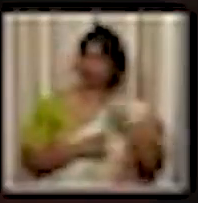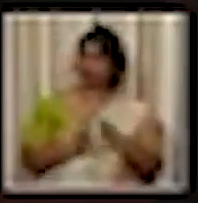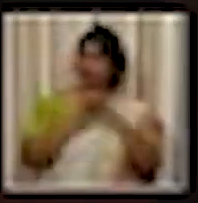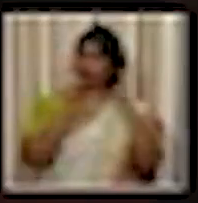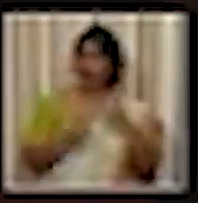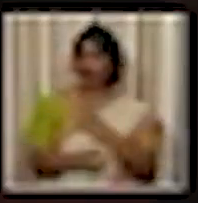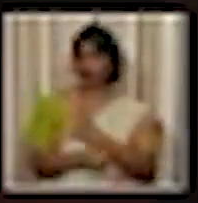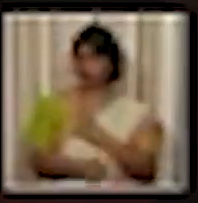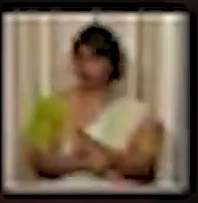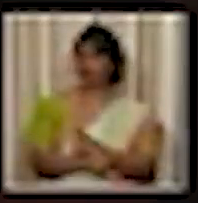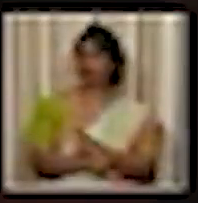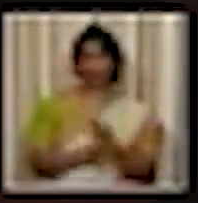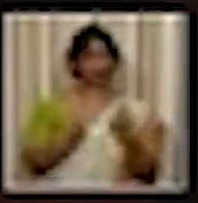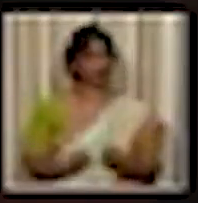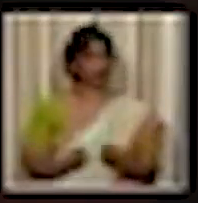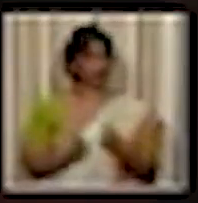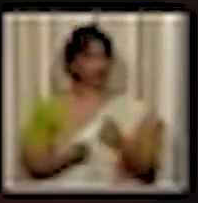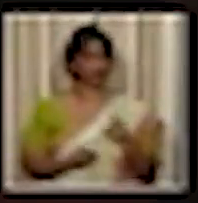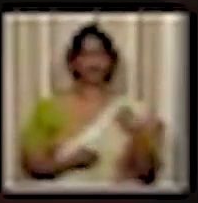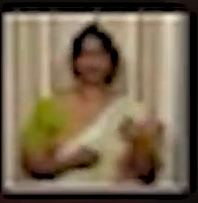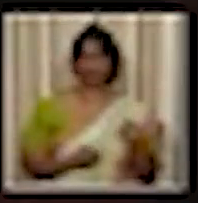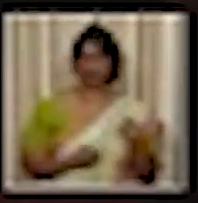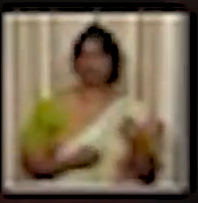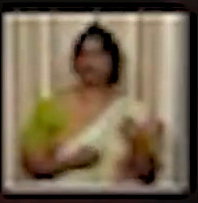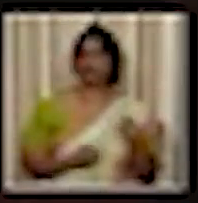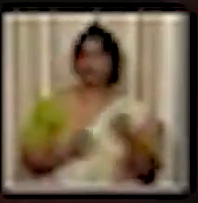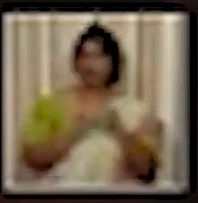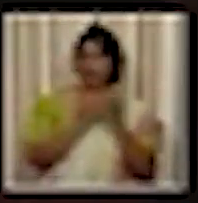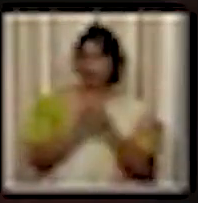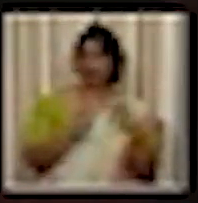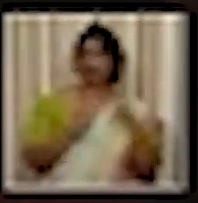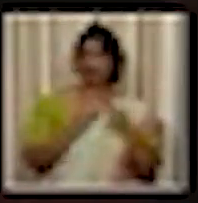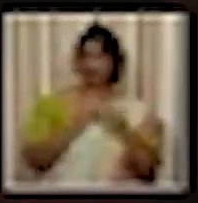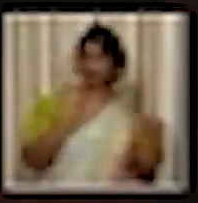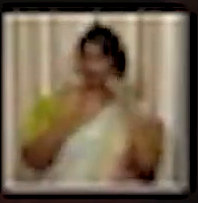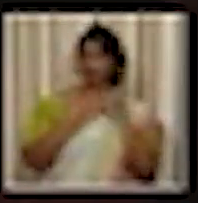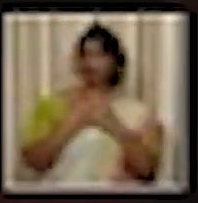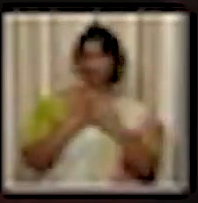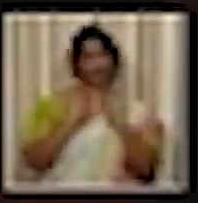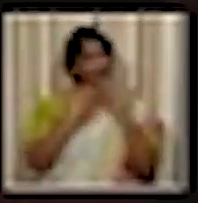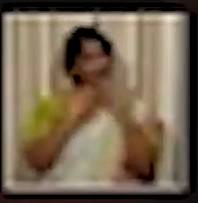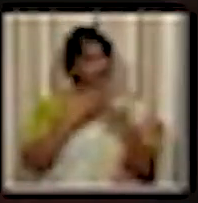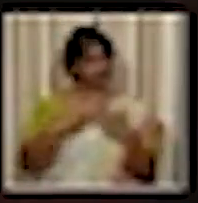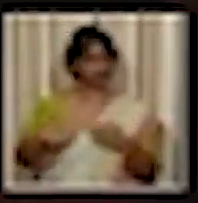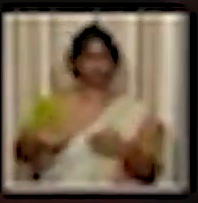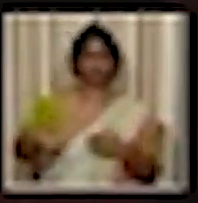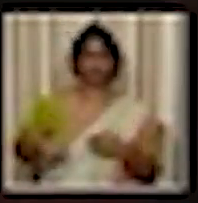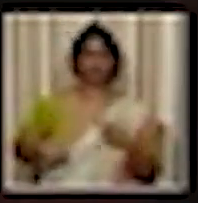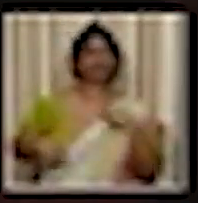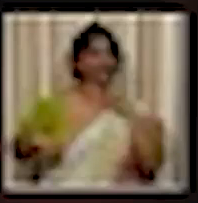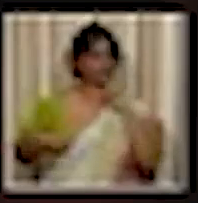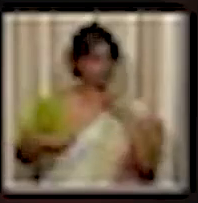ආසන්න ගුරු හිඟයක් තියෙද්දී ඒක පියවන්න කටයුතු කරපු ආකාරය පිළිබඳ අපේ ස්තුතිය පිරිනමමින් මම